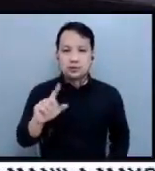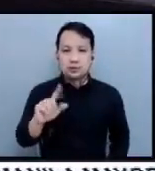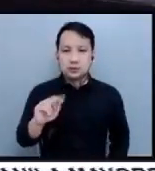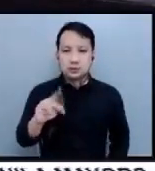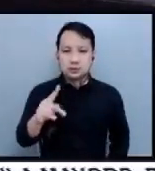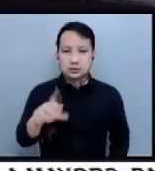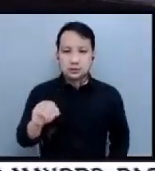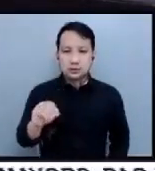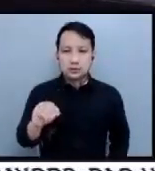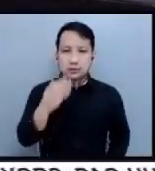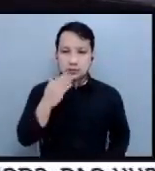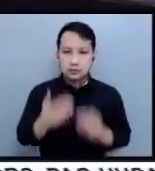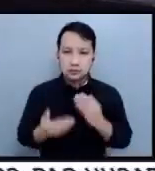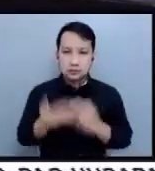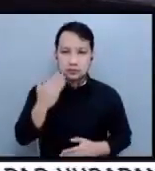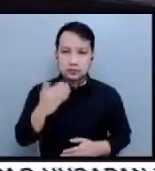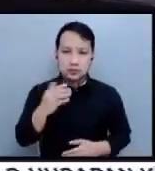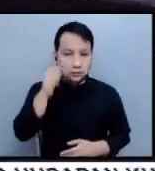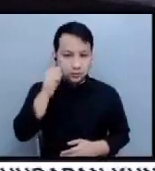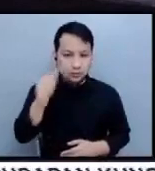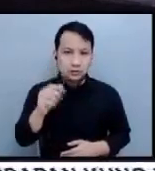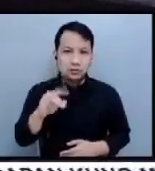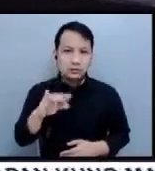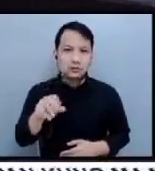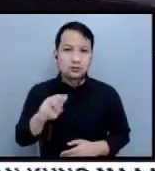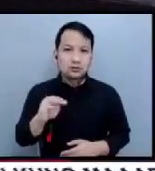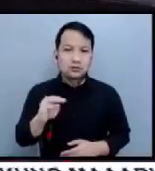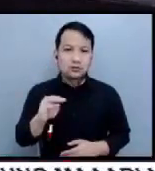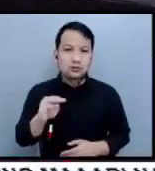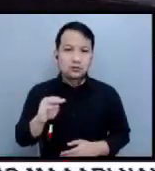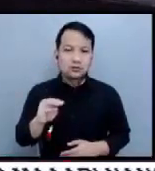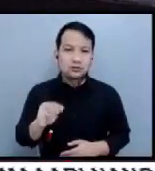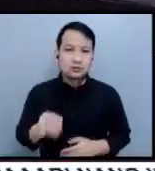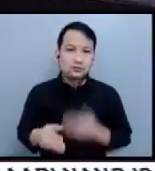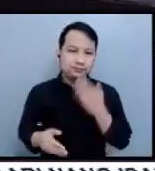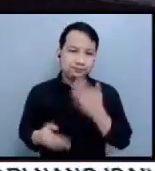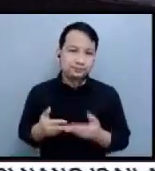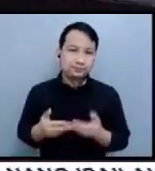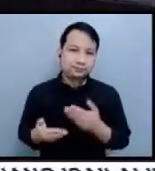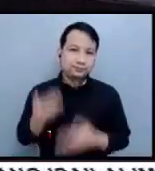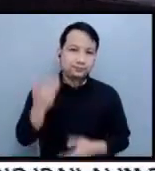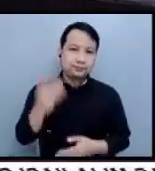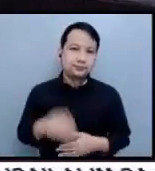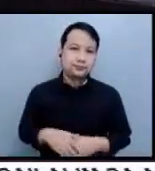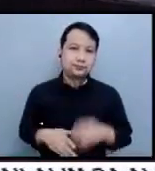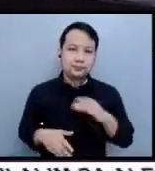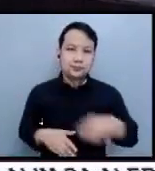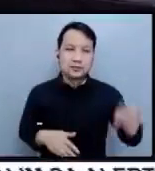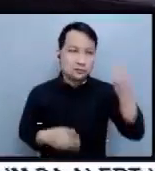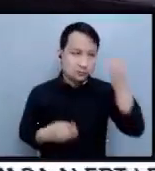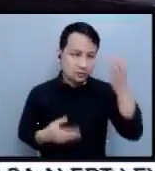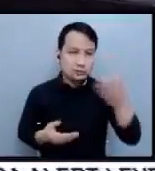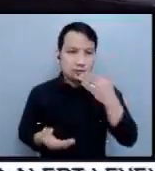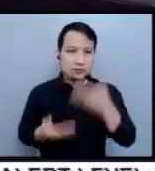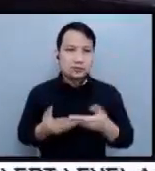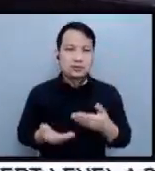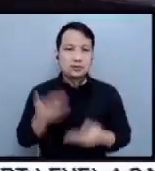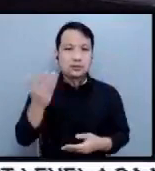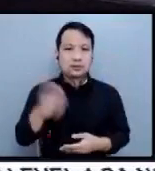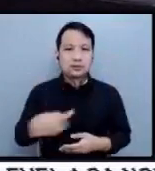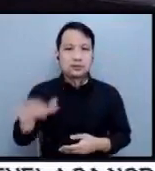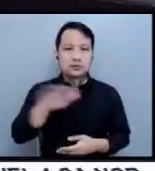Leo. This is Aljo Bendijo. Ang umaga, Sir Aljo, sa inyong mga tagapakinig, tagapanood. Magandang umaga